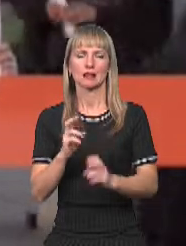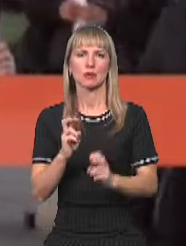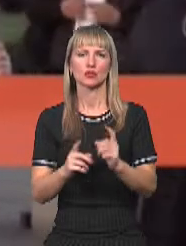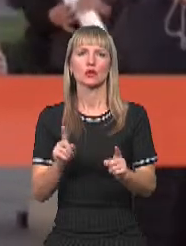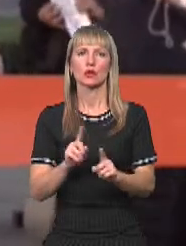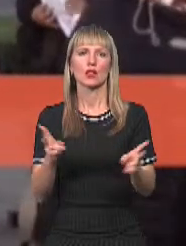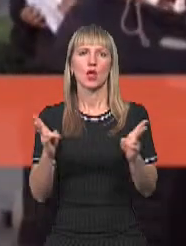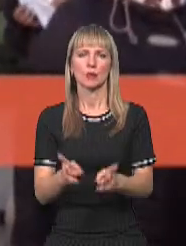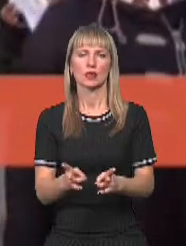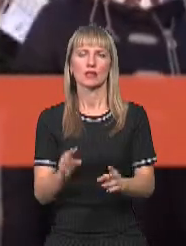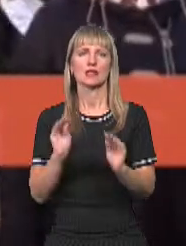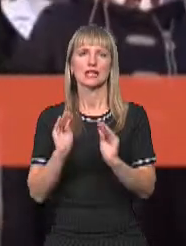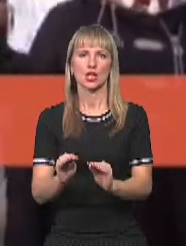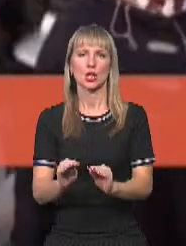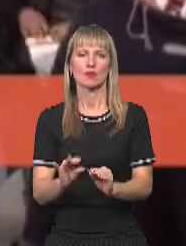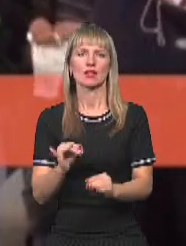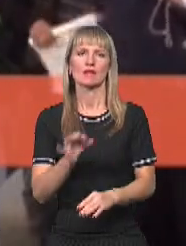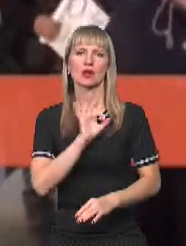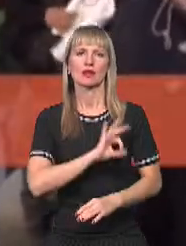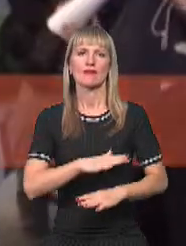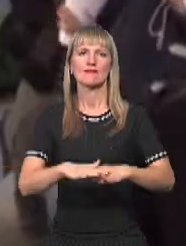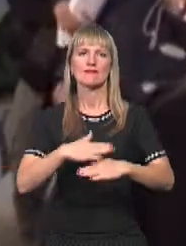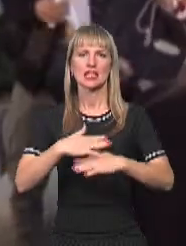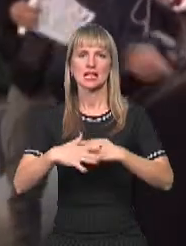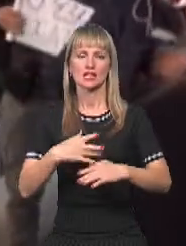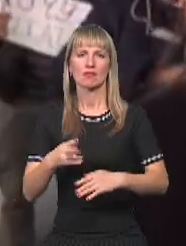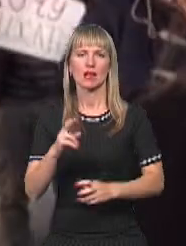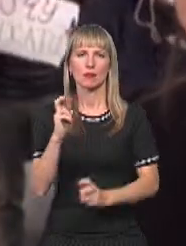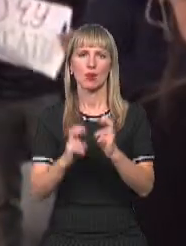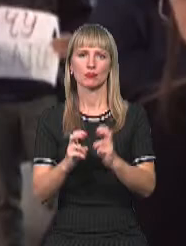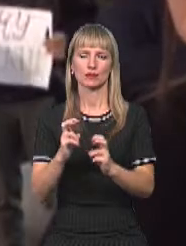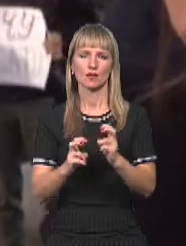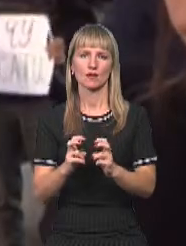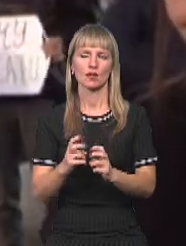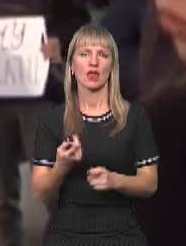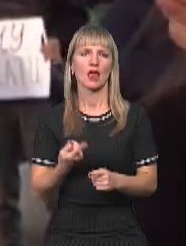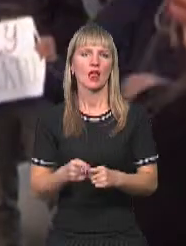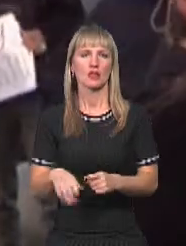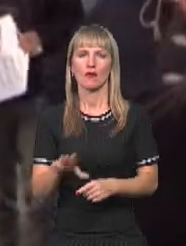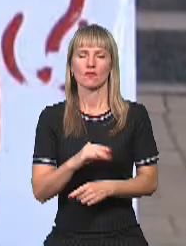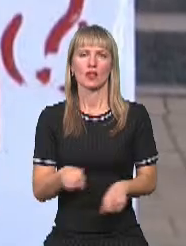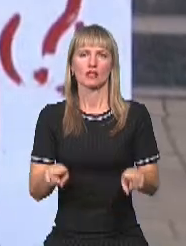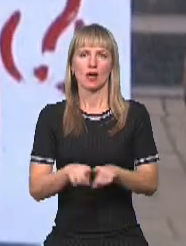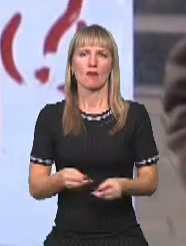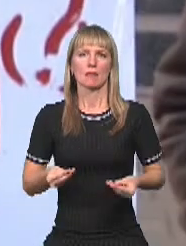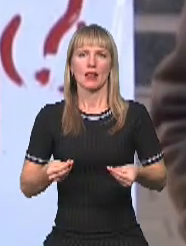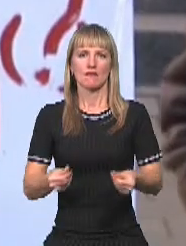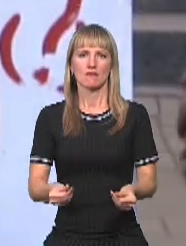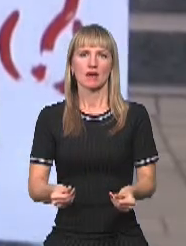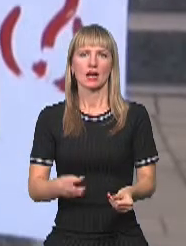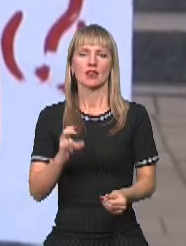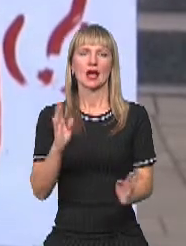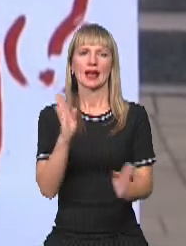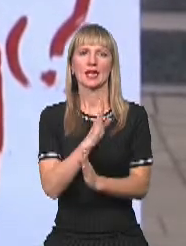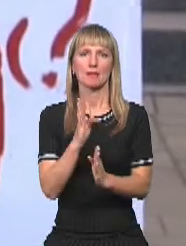необхідності встановлення і використання фільтрів на промислових підприємствах, тому що це все також впливає на клімат